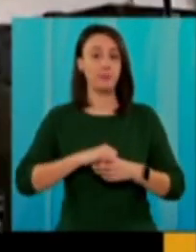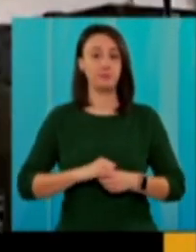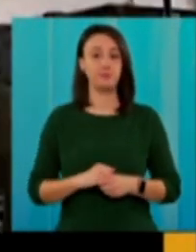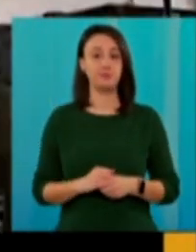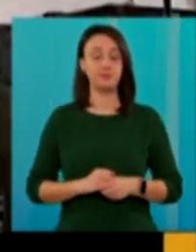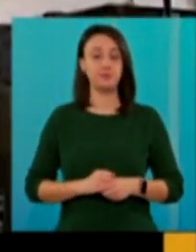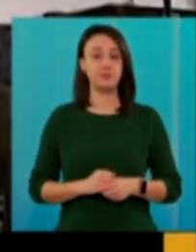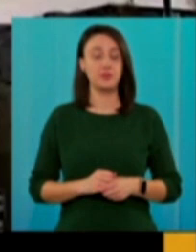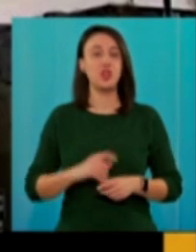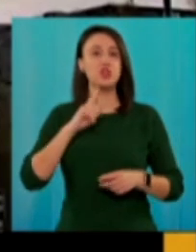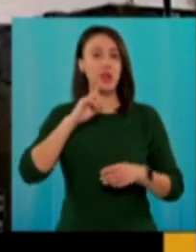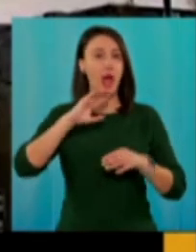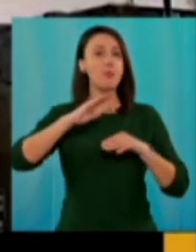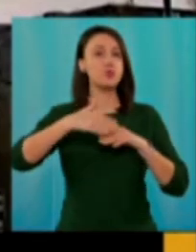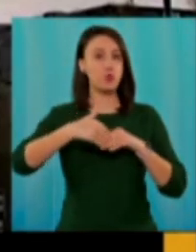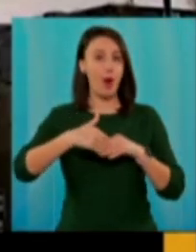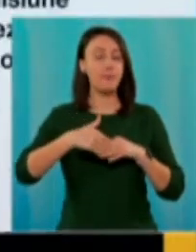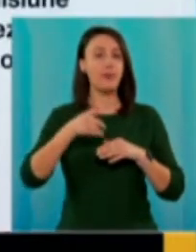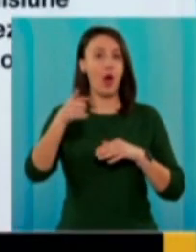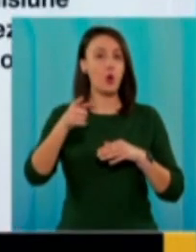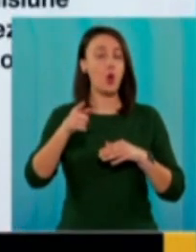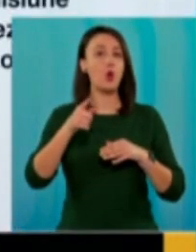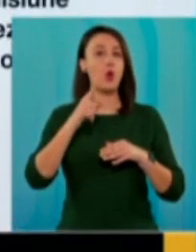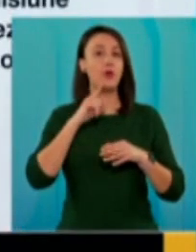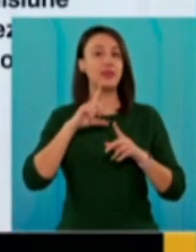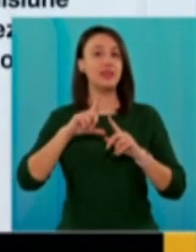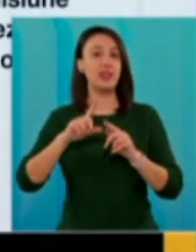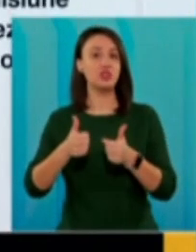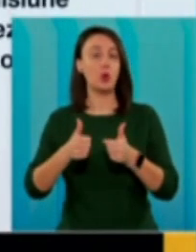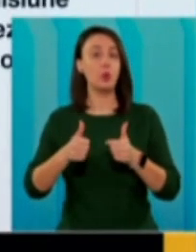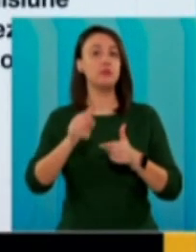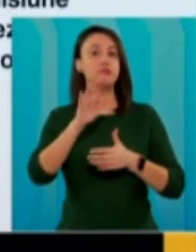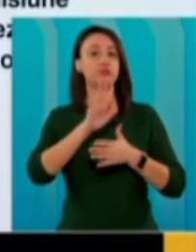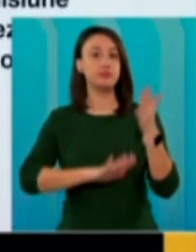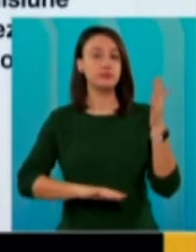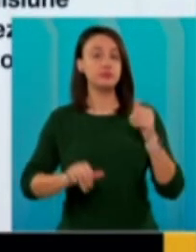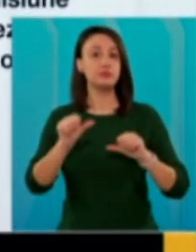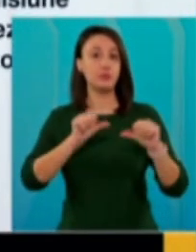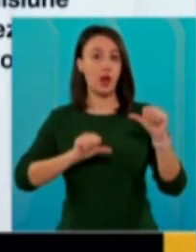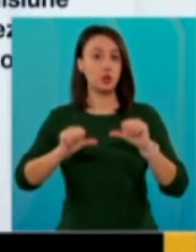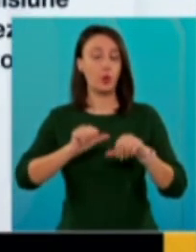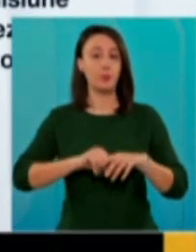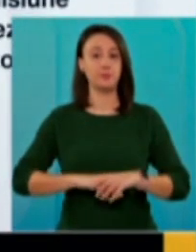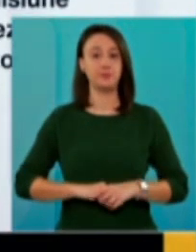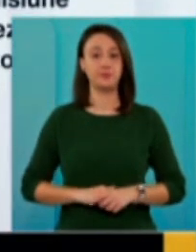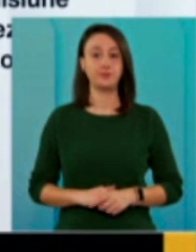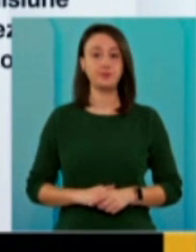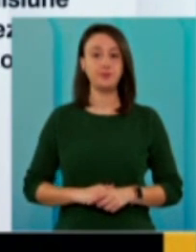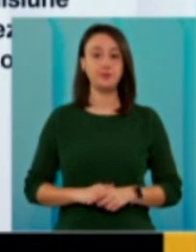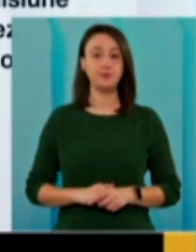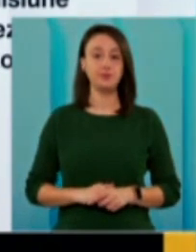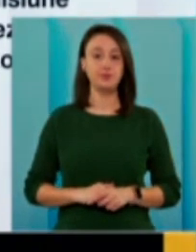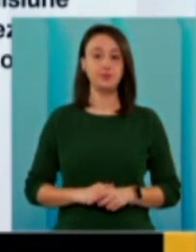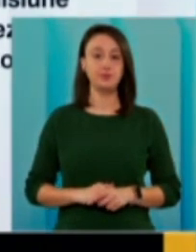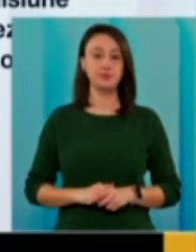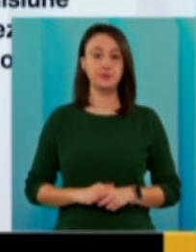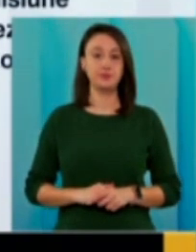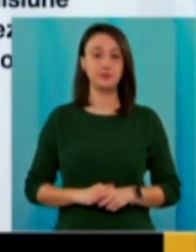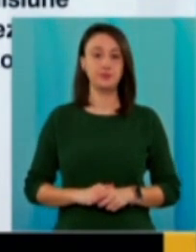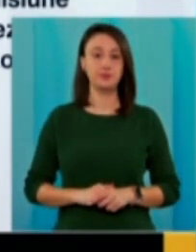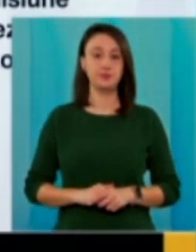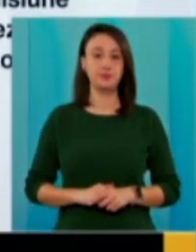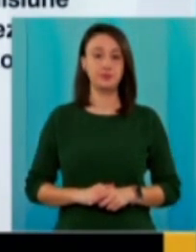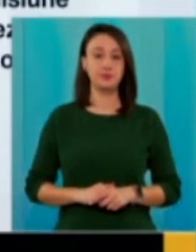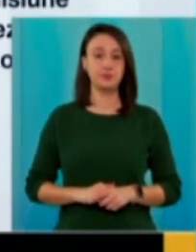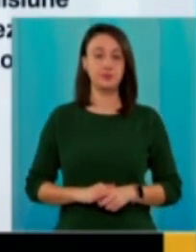locul în care sunt securizate deșeurile radioactive Rusia trebuie să își retragă imediat trupele din zona cernobîl în contextul securității nucleare